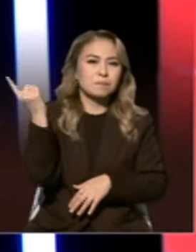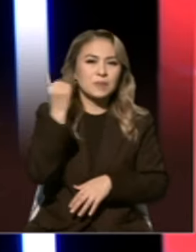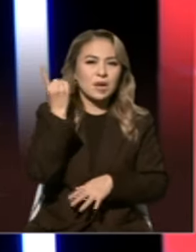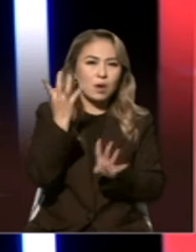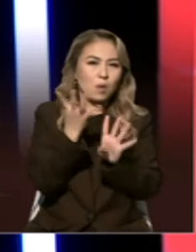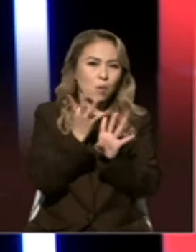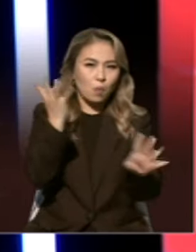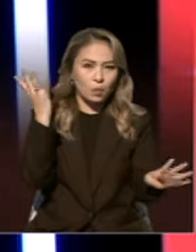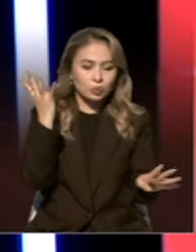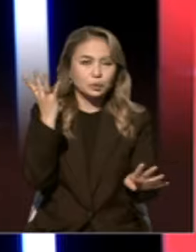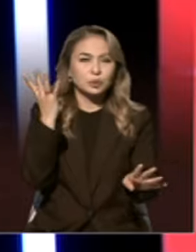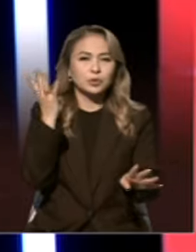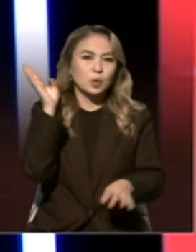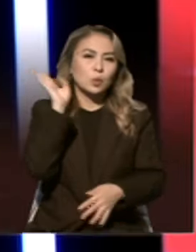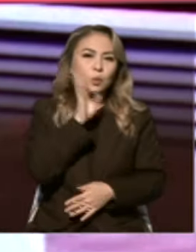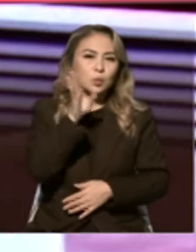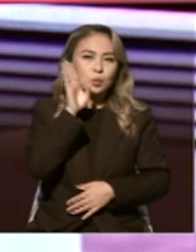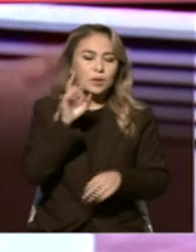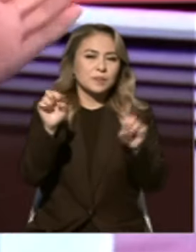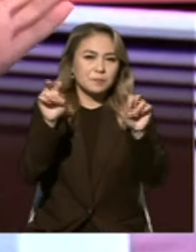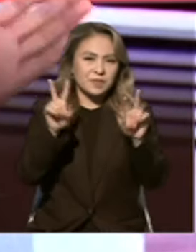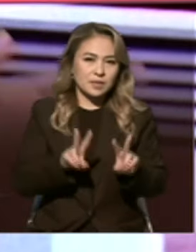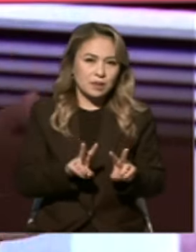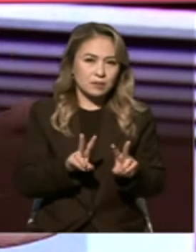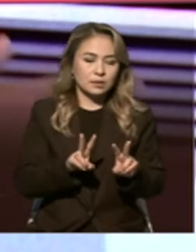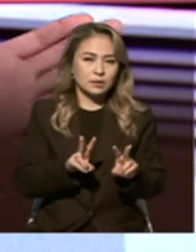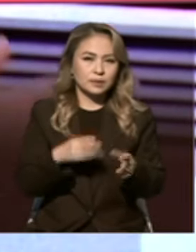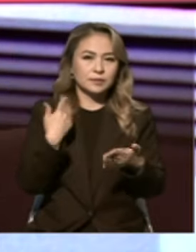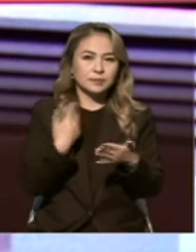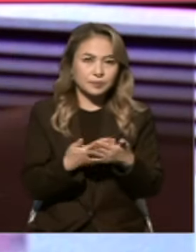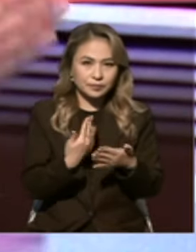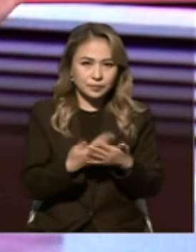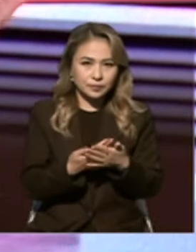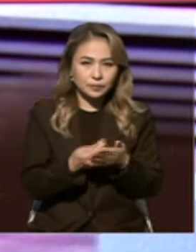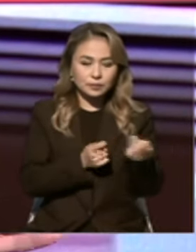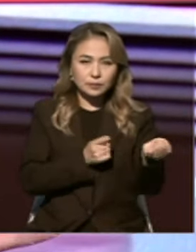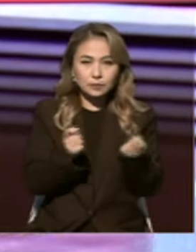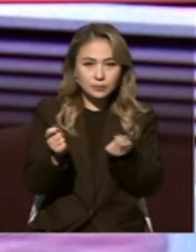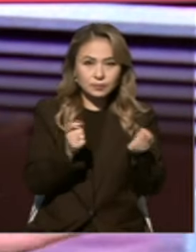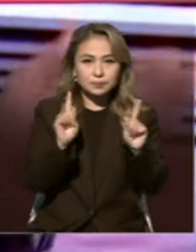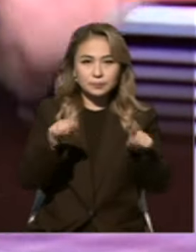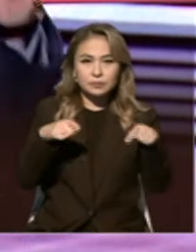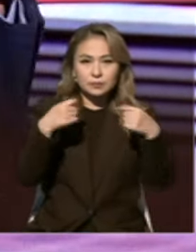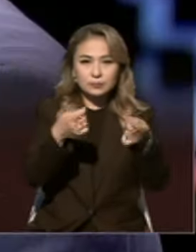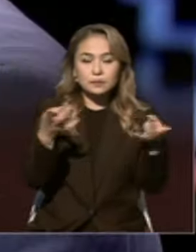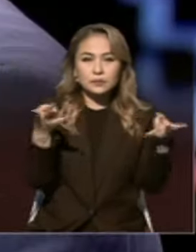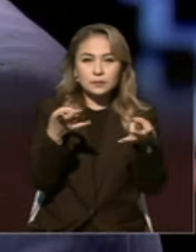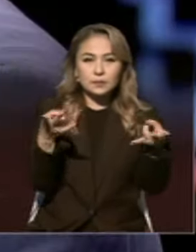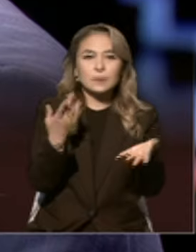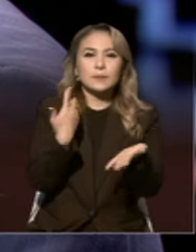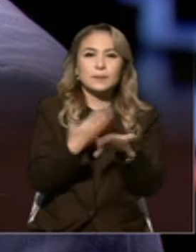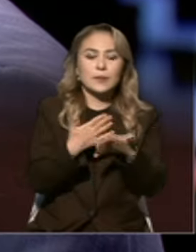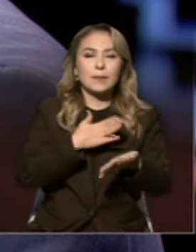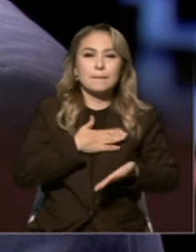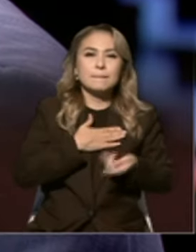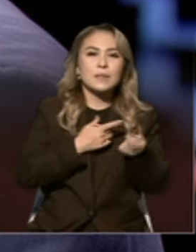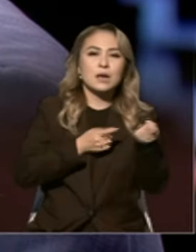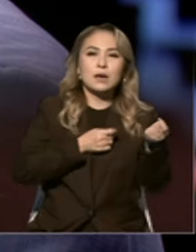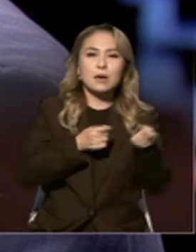кезеңде міне қазір су мамандарына осы суды басқаруды негізі беру керек. Әйтпесе міне қазір біздің